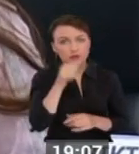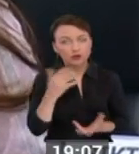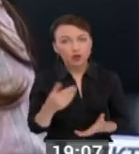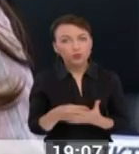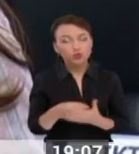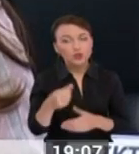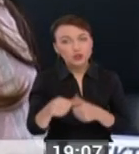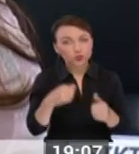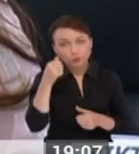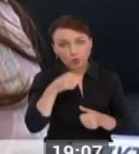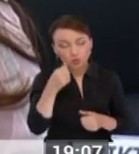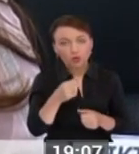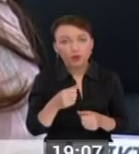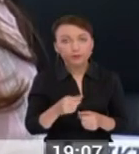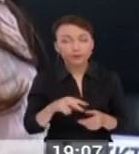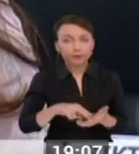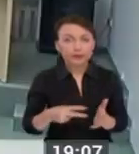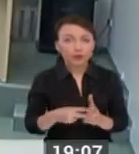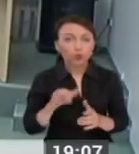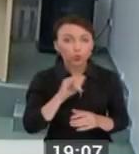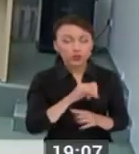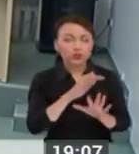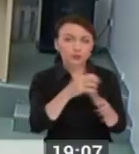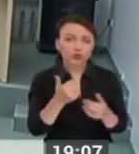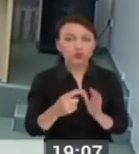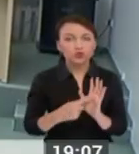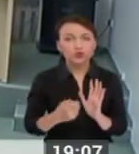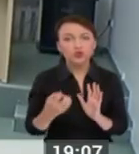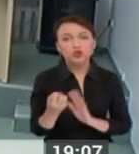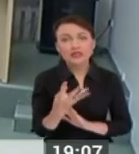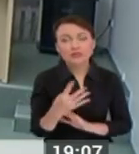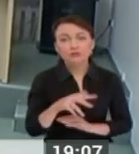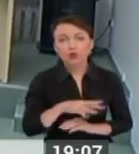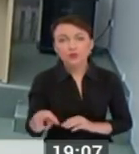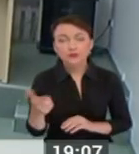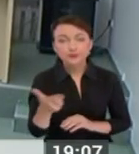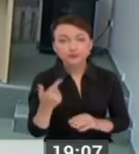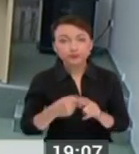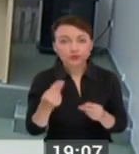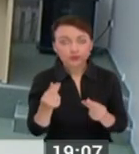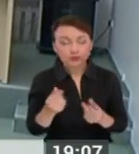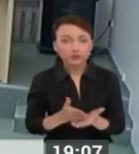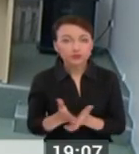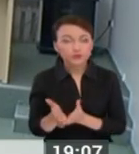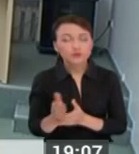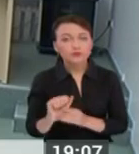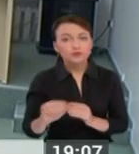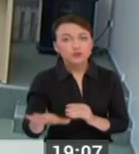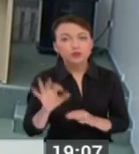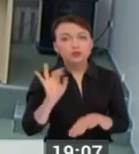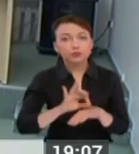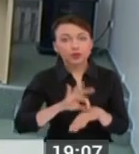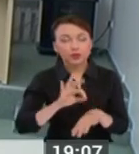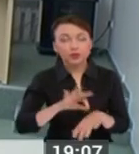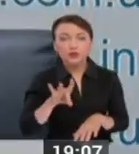року передбачає, що у орфанників заберуть 614 мільйонів гривень. Ці кошти спрямують на лікування